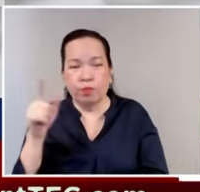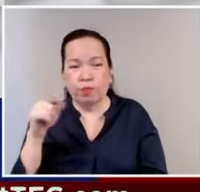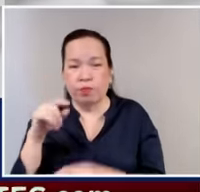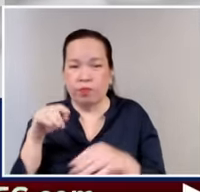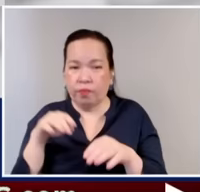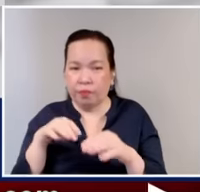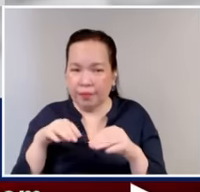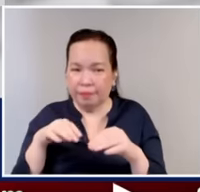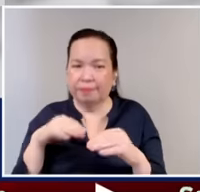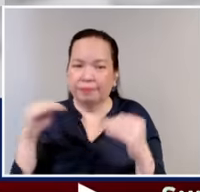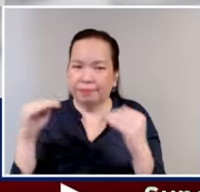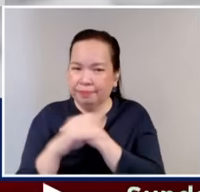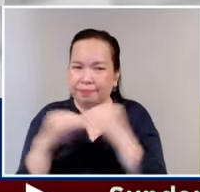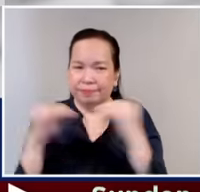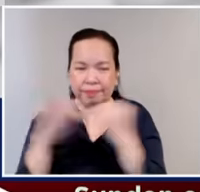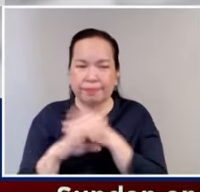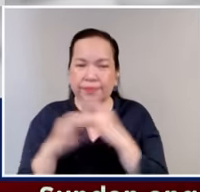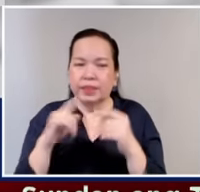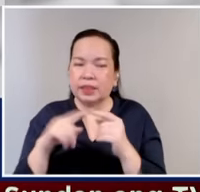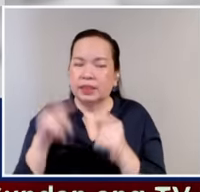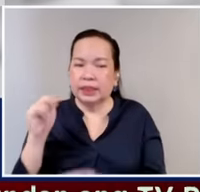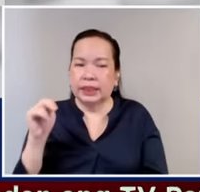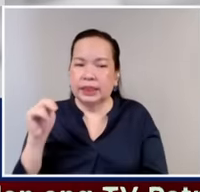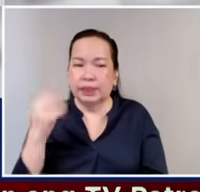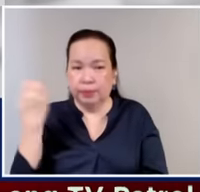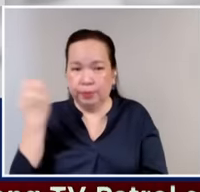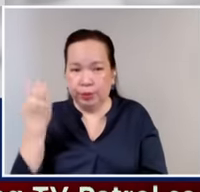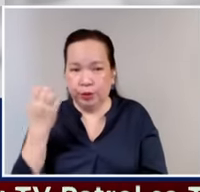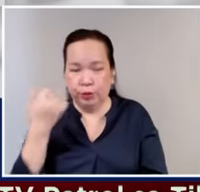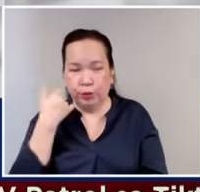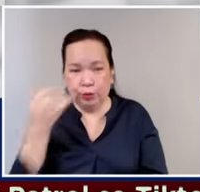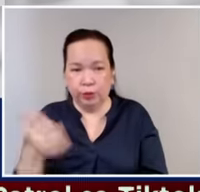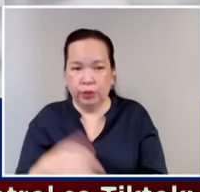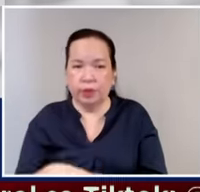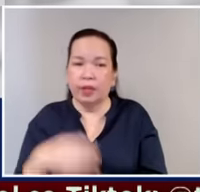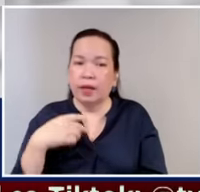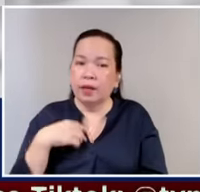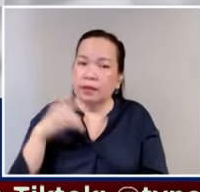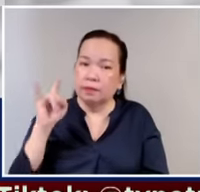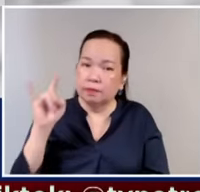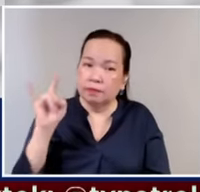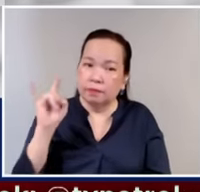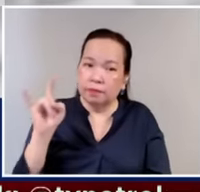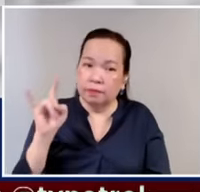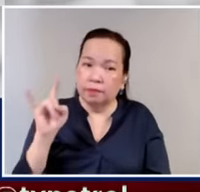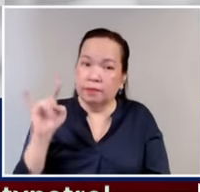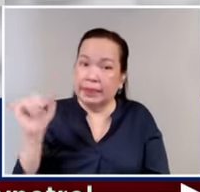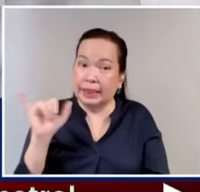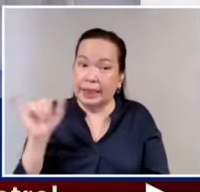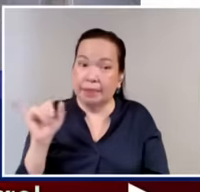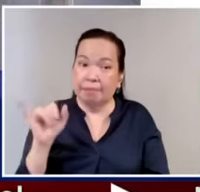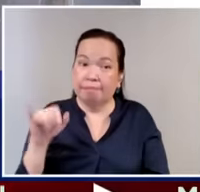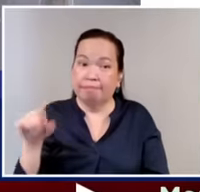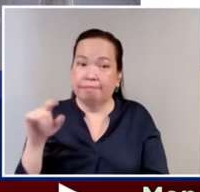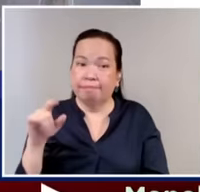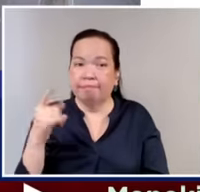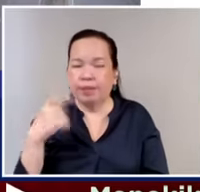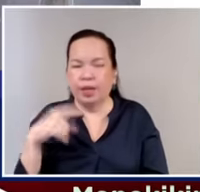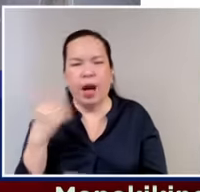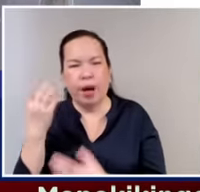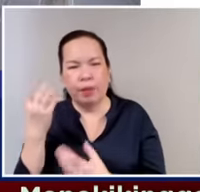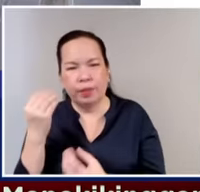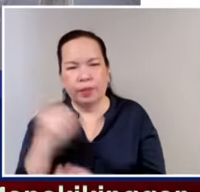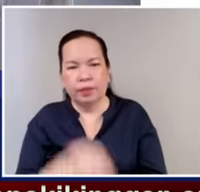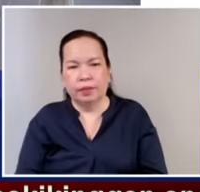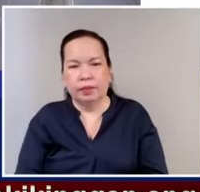tawagan sakaling may emergency. May social media pages din ng toll operators para sa mga update. Ang atin naman pong